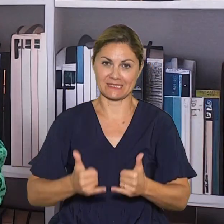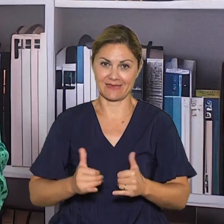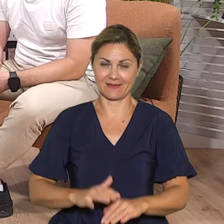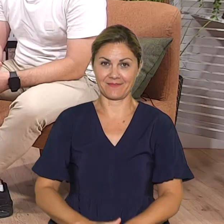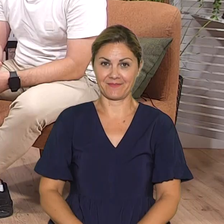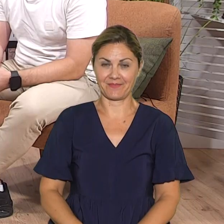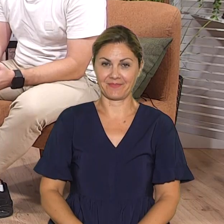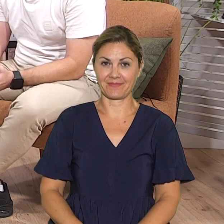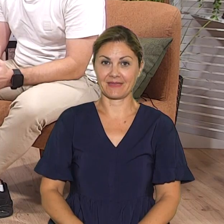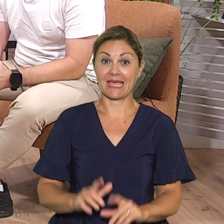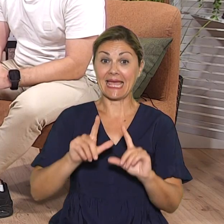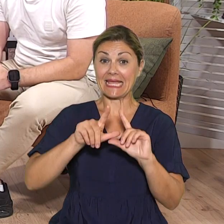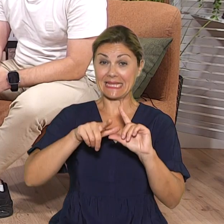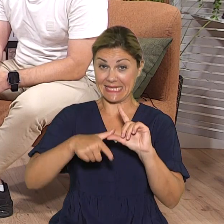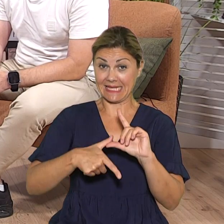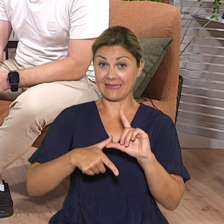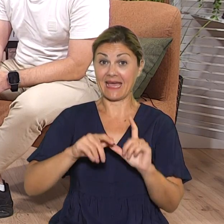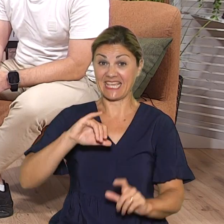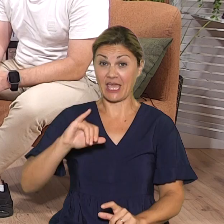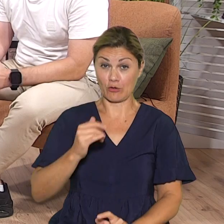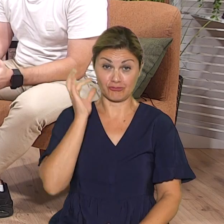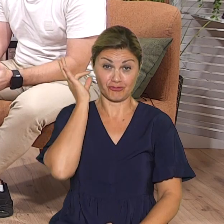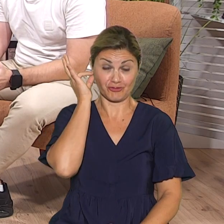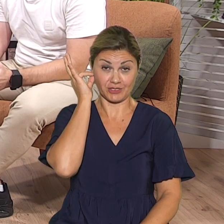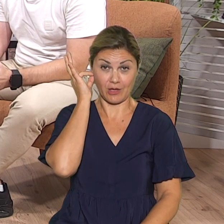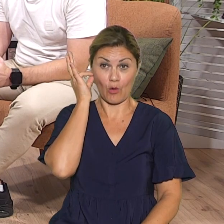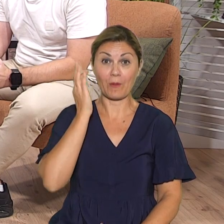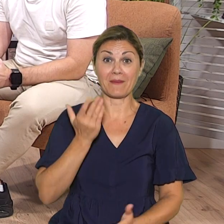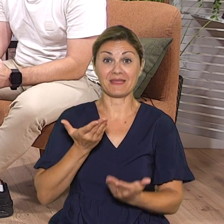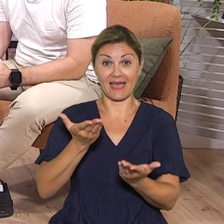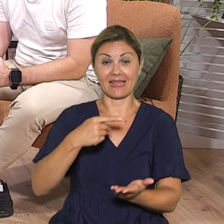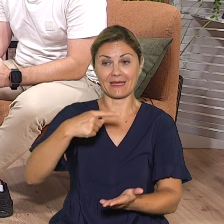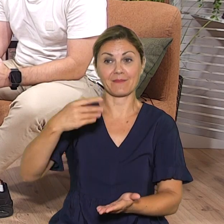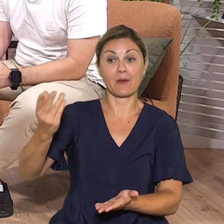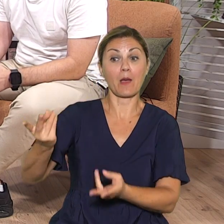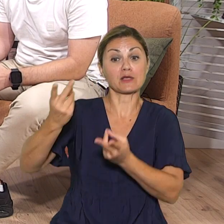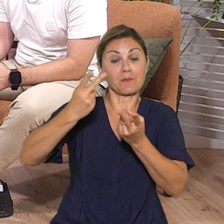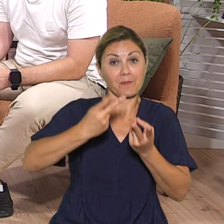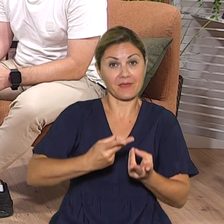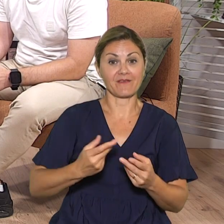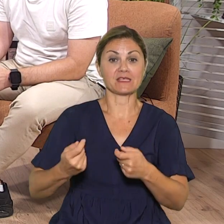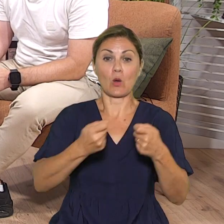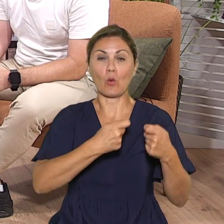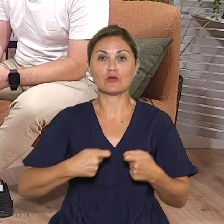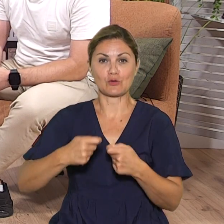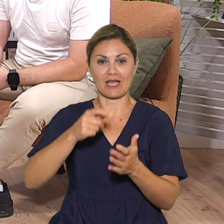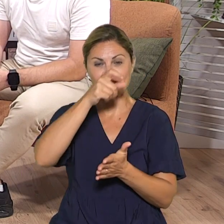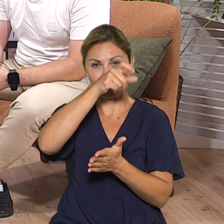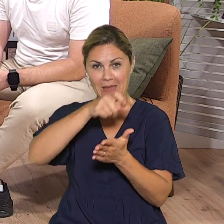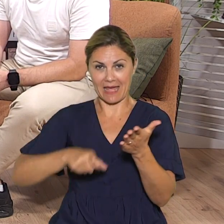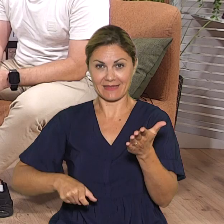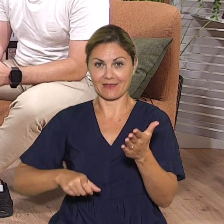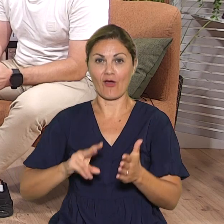vas predložila Ljiljana Jerončić. Ona je članica udruge, ali tako, Vlaho Bukovac, kao i vi.